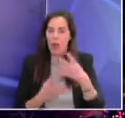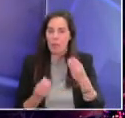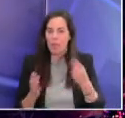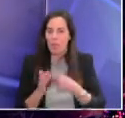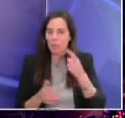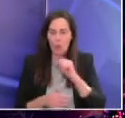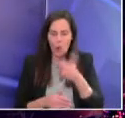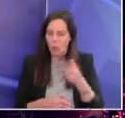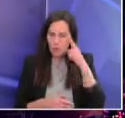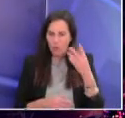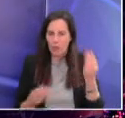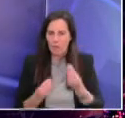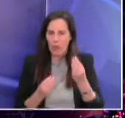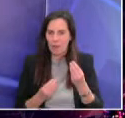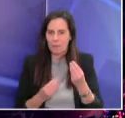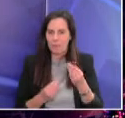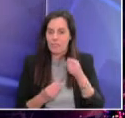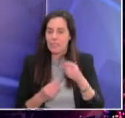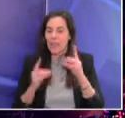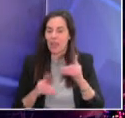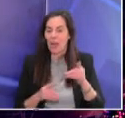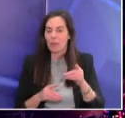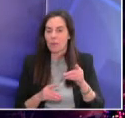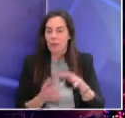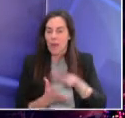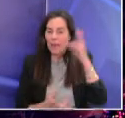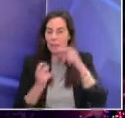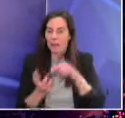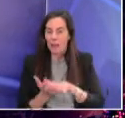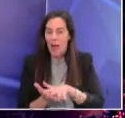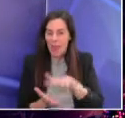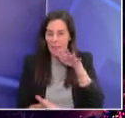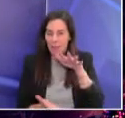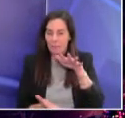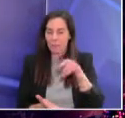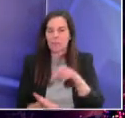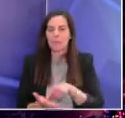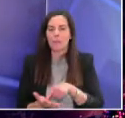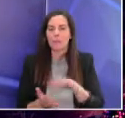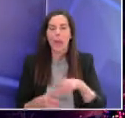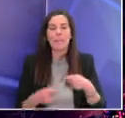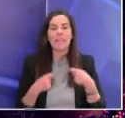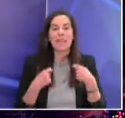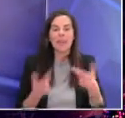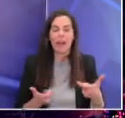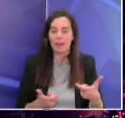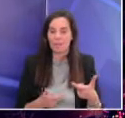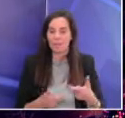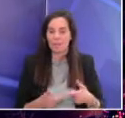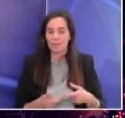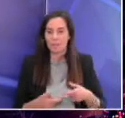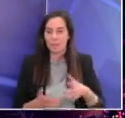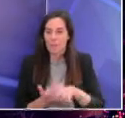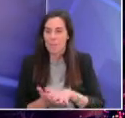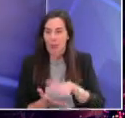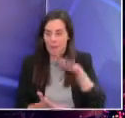פעמים אתה לא רוצה שידעו עליך דברים כאלה. זה הדרך שלהם, והמאגרי מידע האלה, מה שנקרא דאטה, גם נמכרים. זה לא חוקי. בעולמות הדאטה